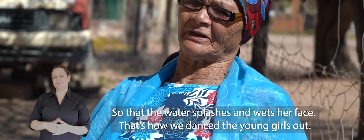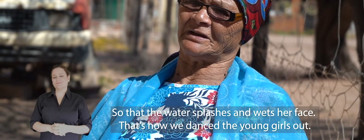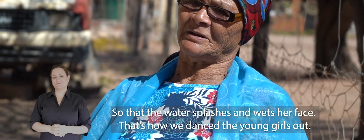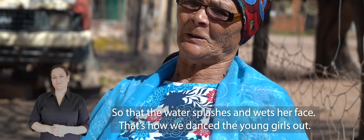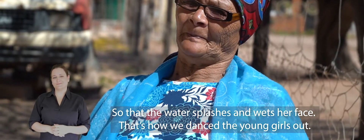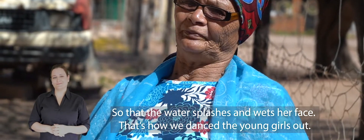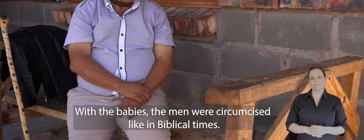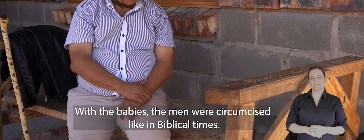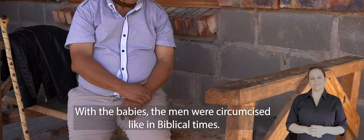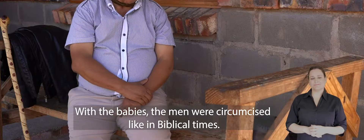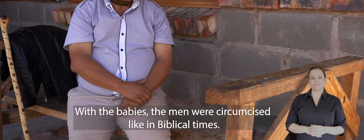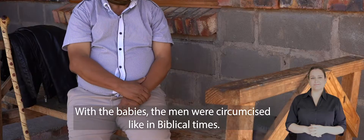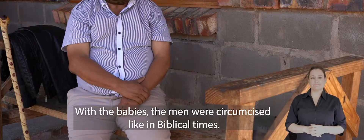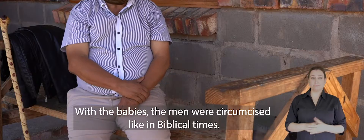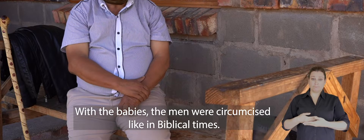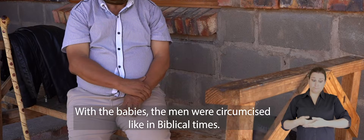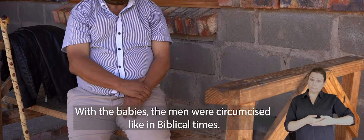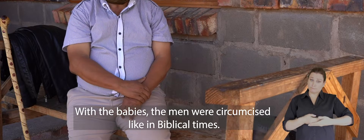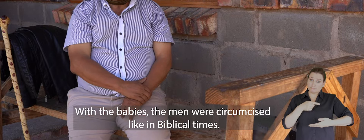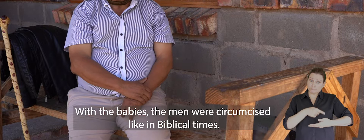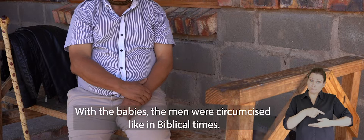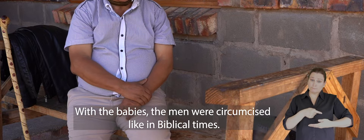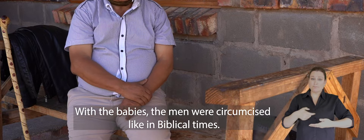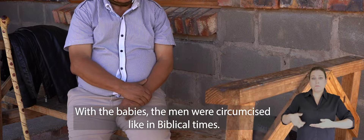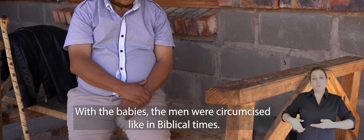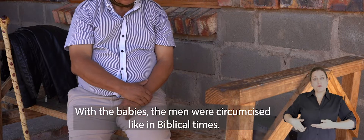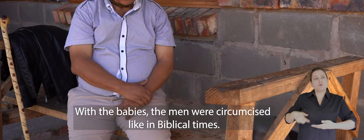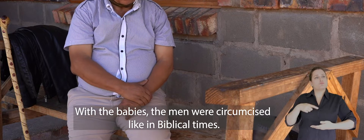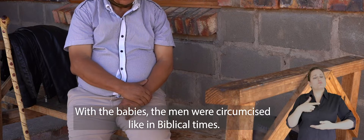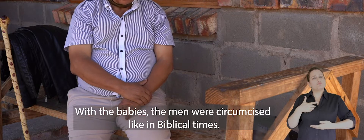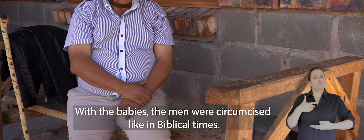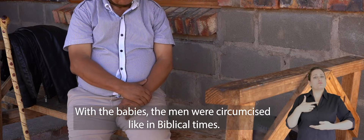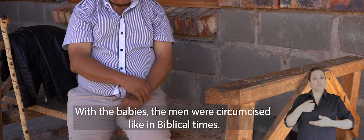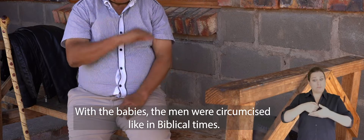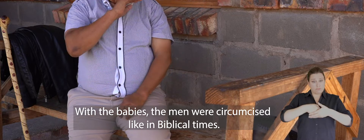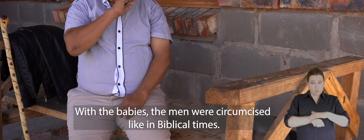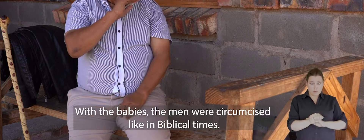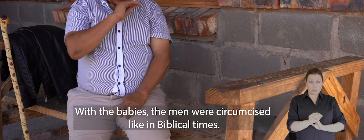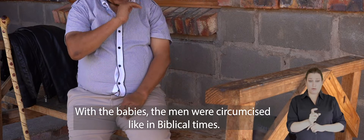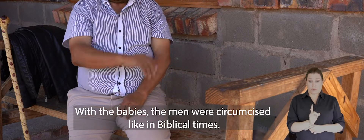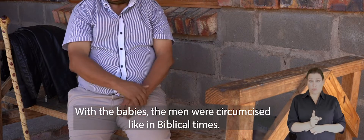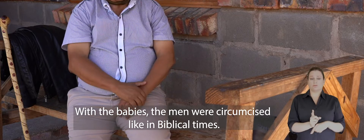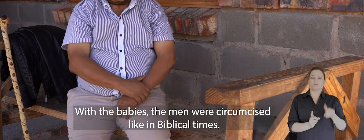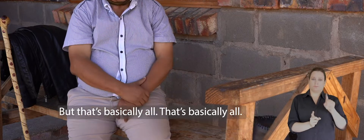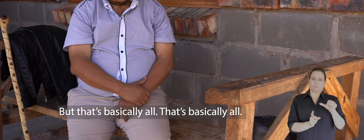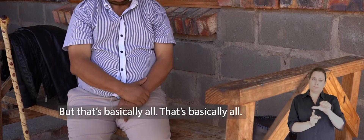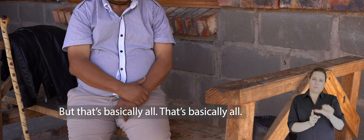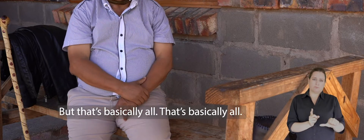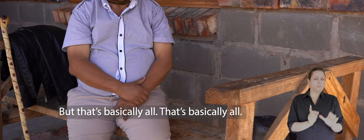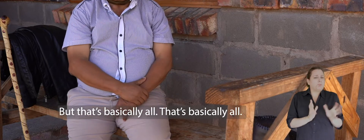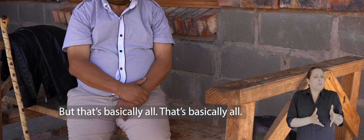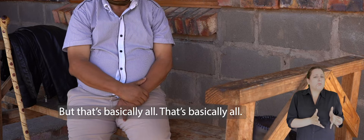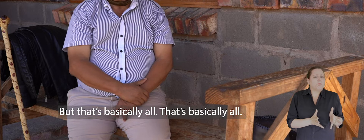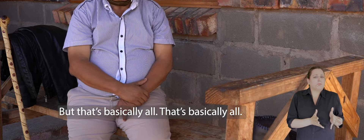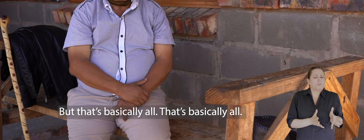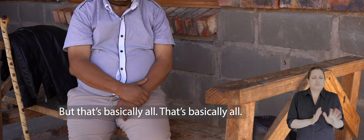uitgedaan zit. Met die babetjes was die mans was zoals in die Bijbelse tijd besnij. Maar dat is basis